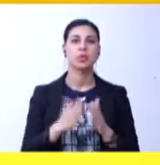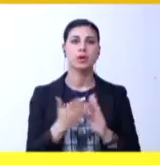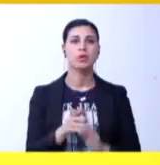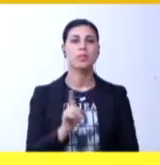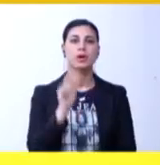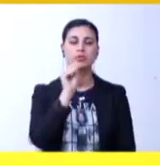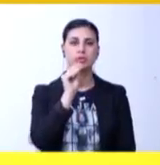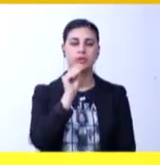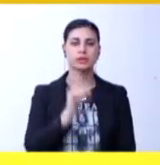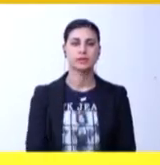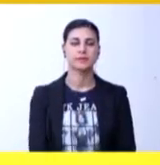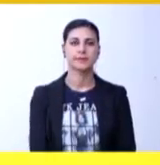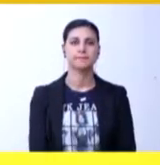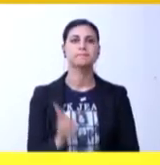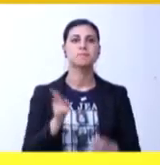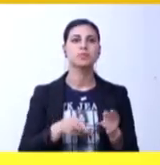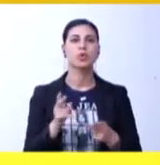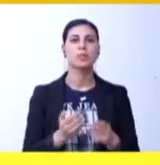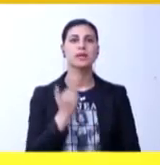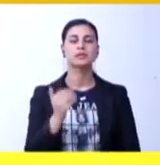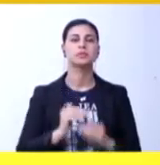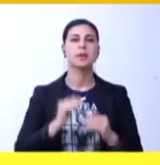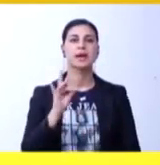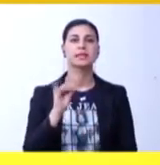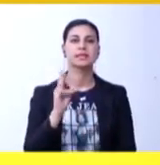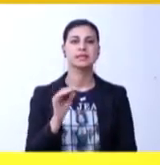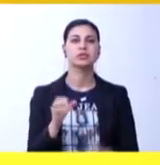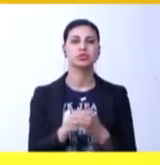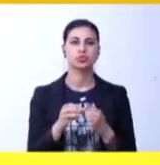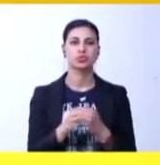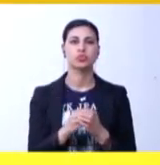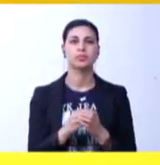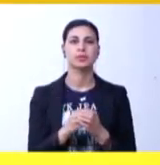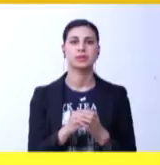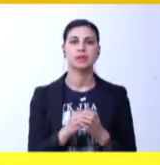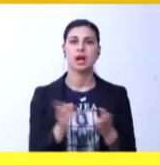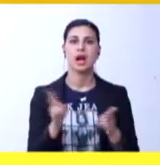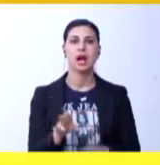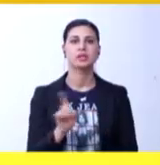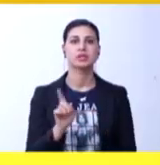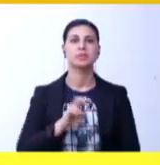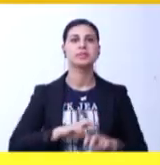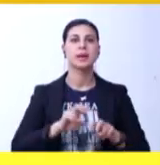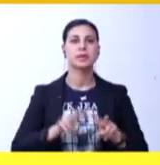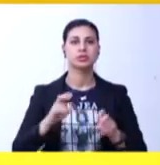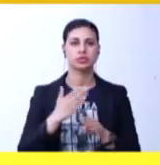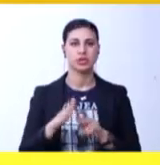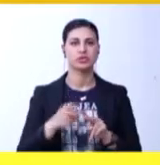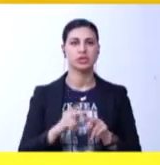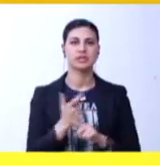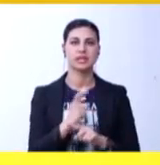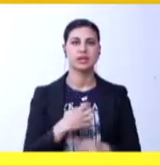მდგომარეობა, როდესაც ოპერაციისათვის მაღალი რისკის ჯგუფი არ დარჩება სამედიცინო სერვისის გარეშე. ეს